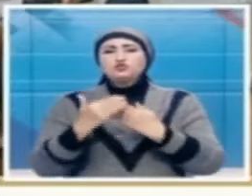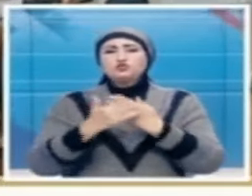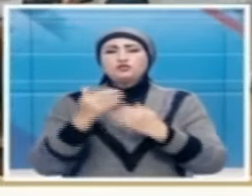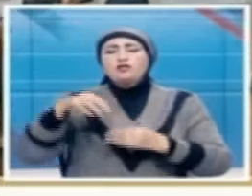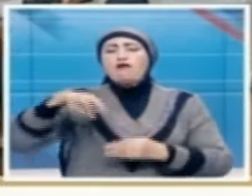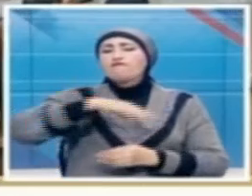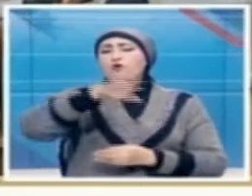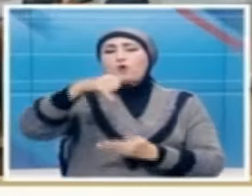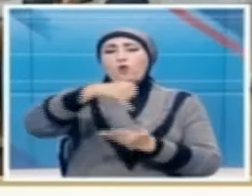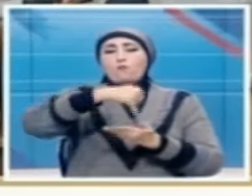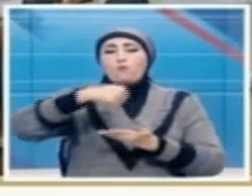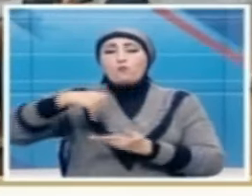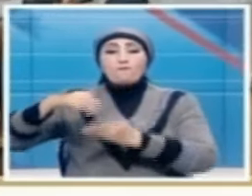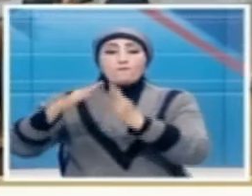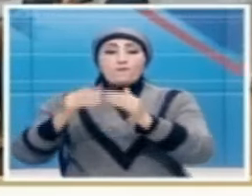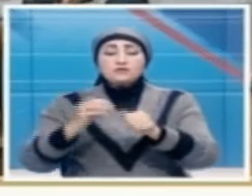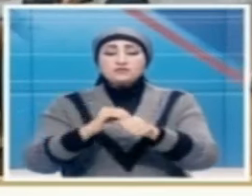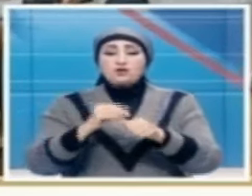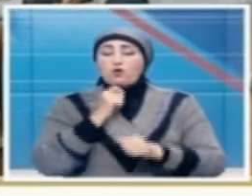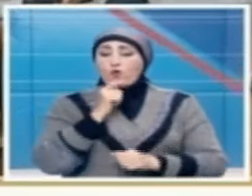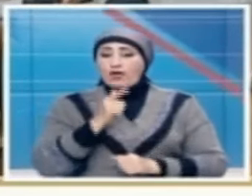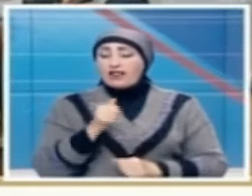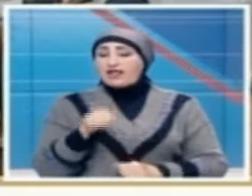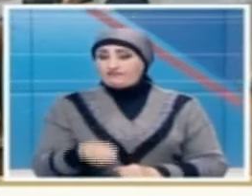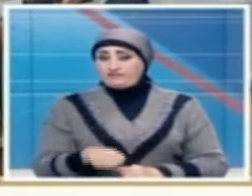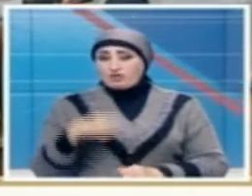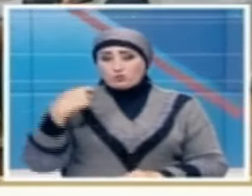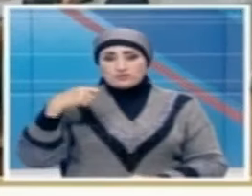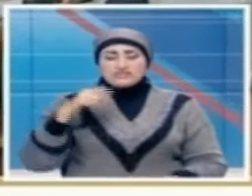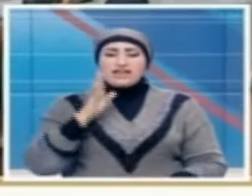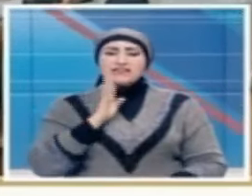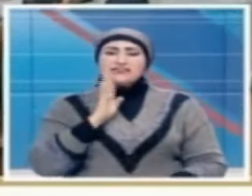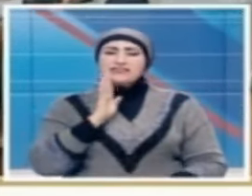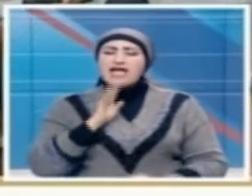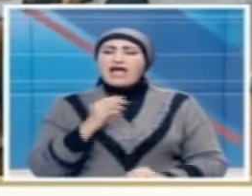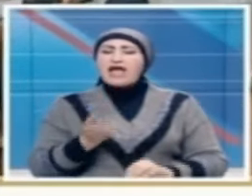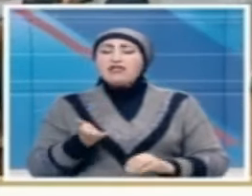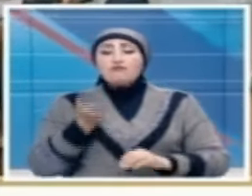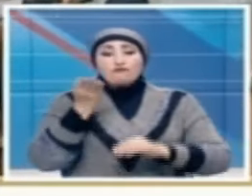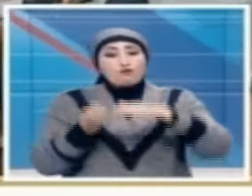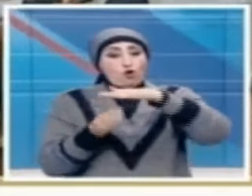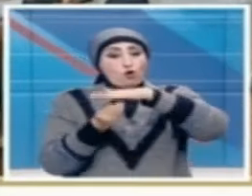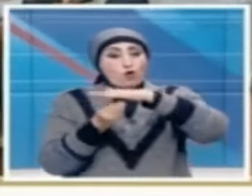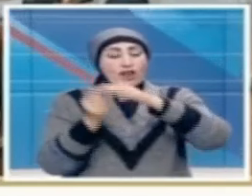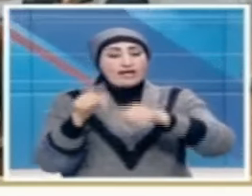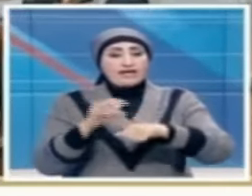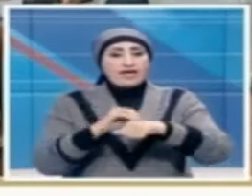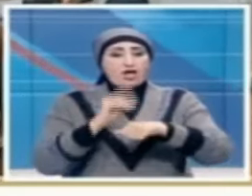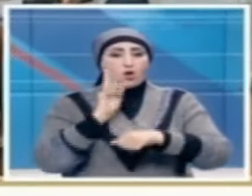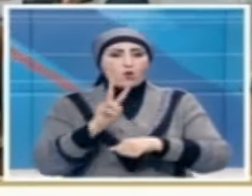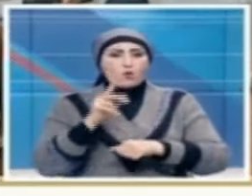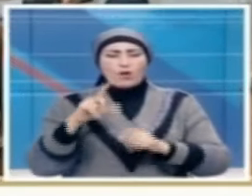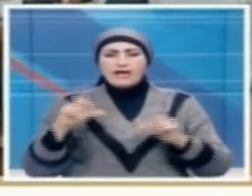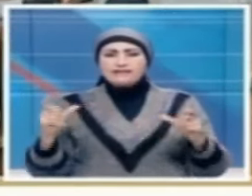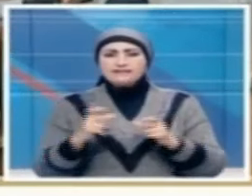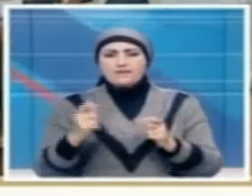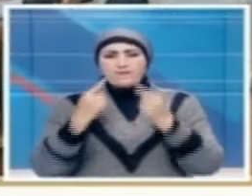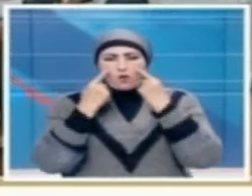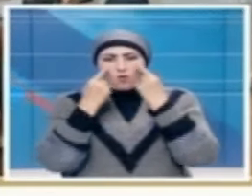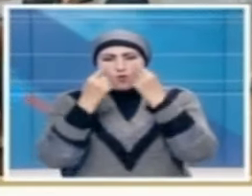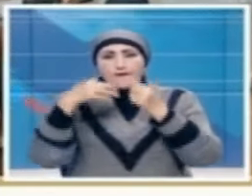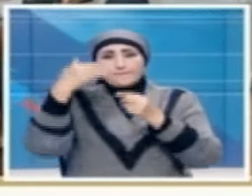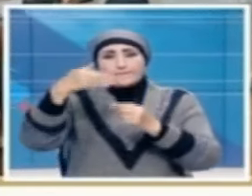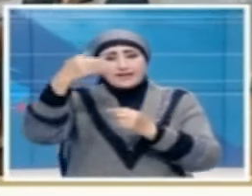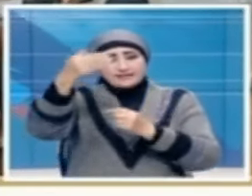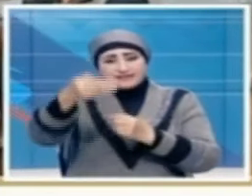الجمهورية. وأضاف المتحدث الرسمي أن وزير التعليم العالي عرض كذلك خلال الاجتماع الرؤى المطروحة من